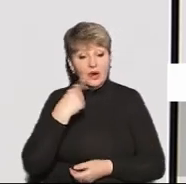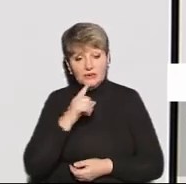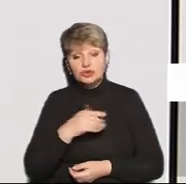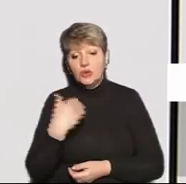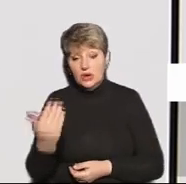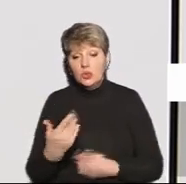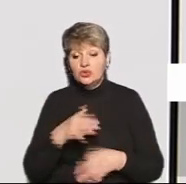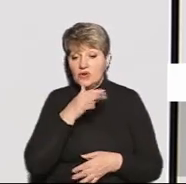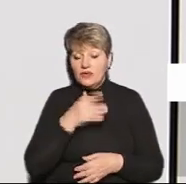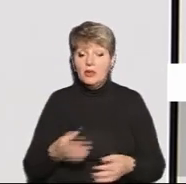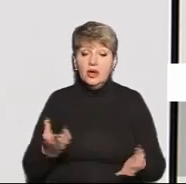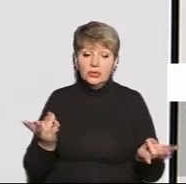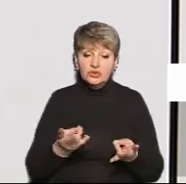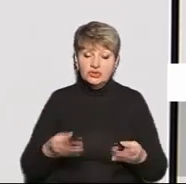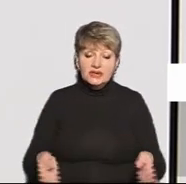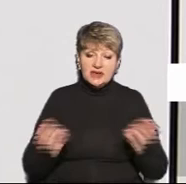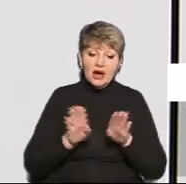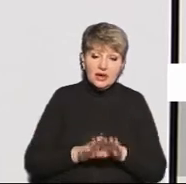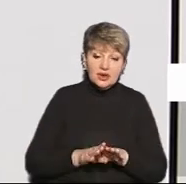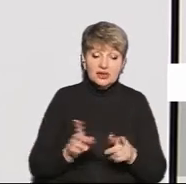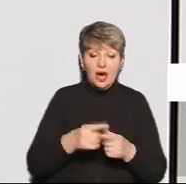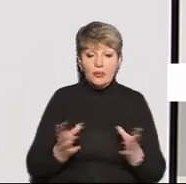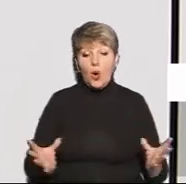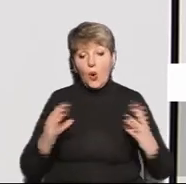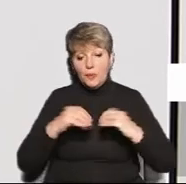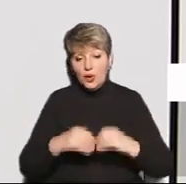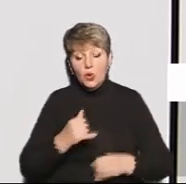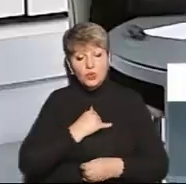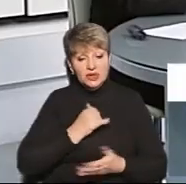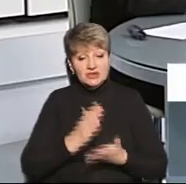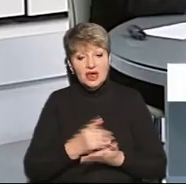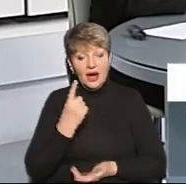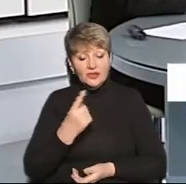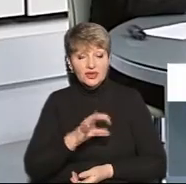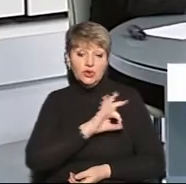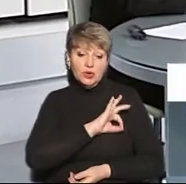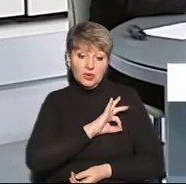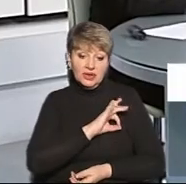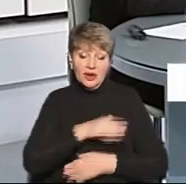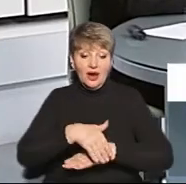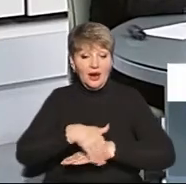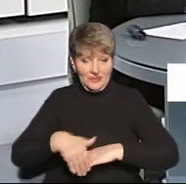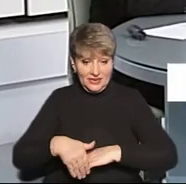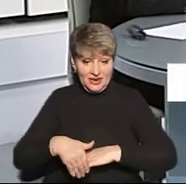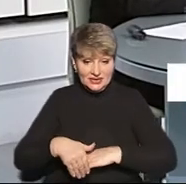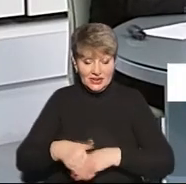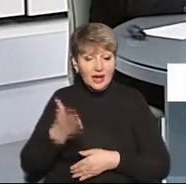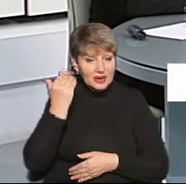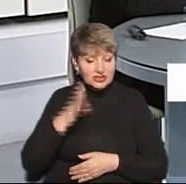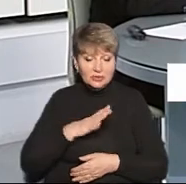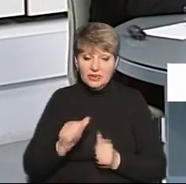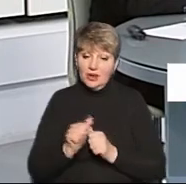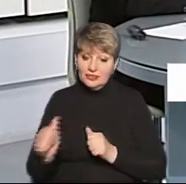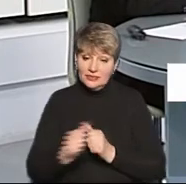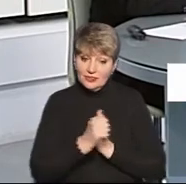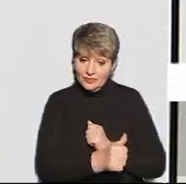час закрити чи час об'єднати два пологових. Власне, це є одна юридична адреса. Це один з пологових будинок, просто дві бази. Колись це було два окремих.